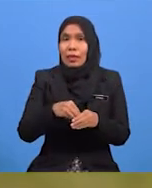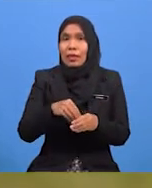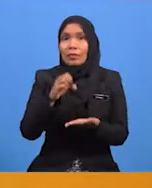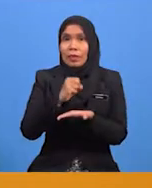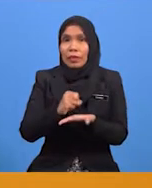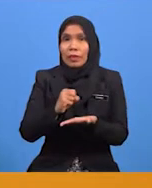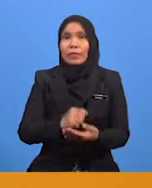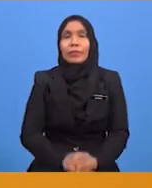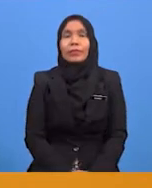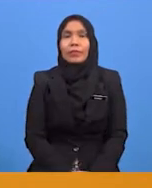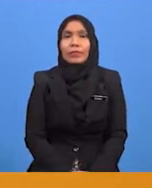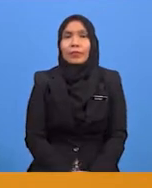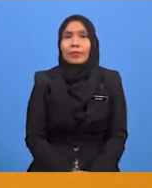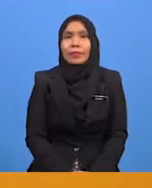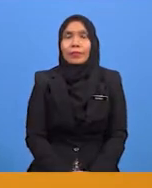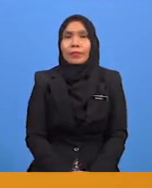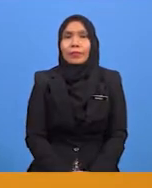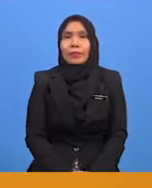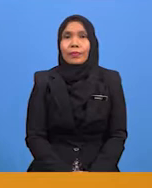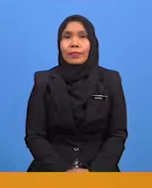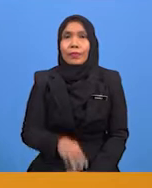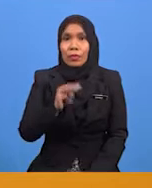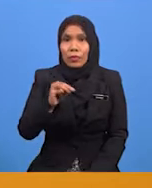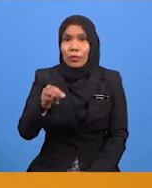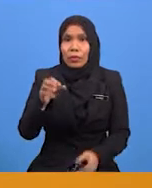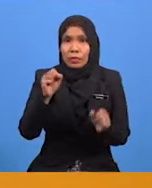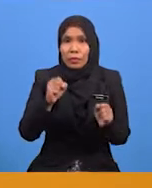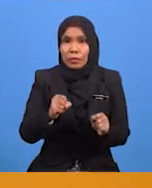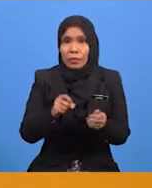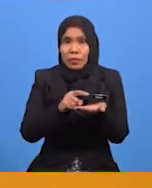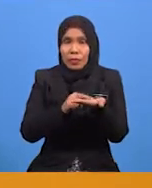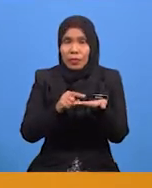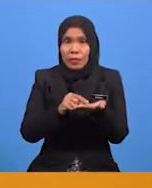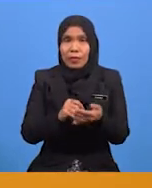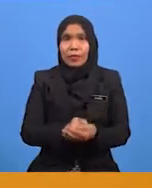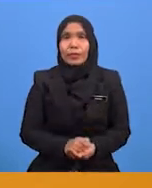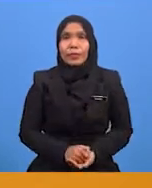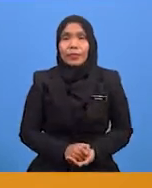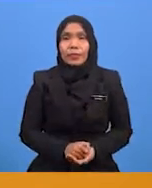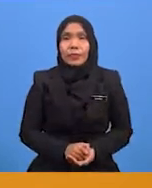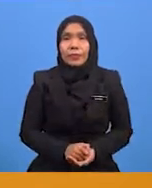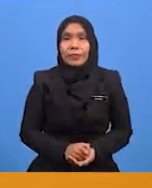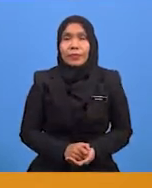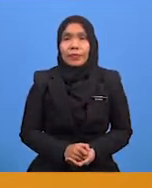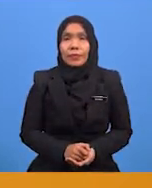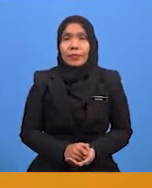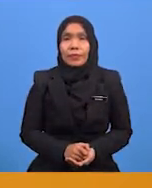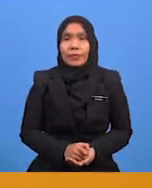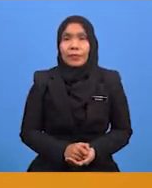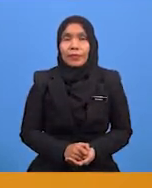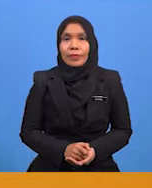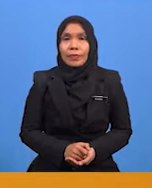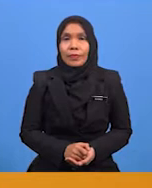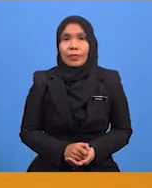berbunyi, dalam rangkap pertama, sajak ini ada dinyatakan tentang perubahan minda